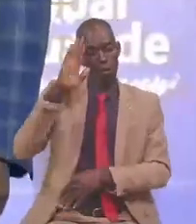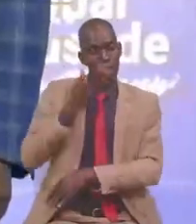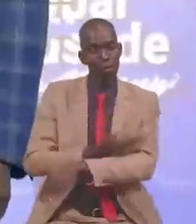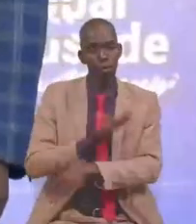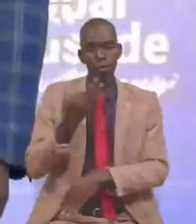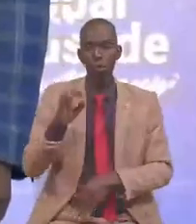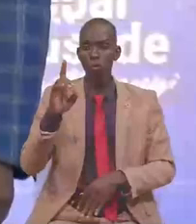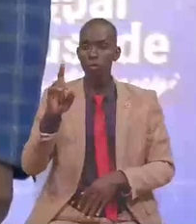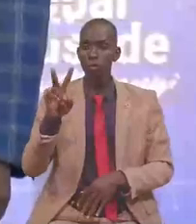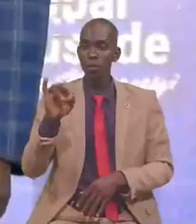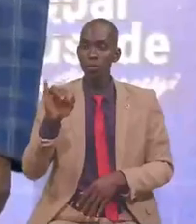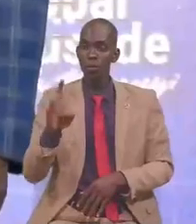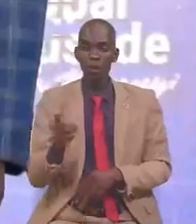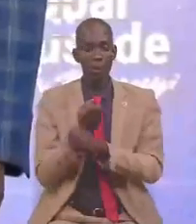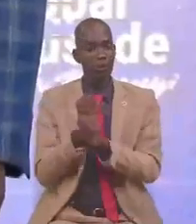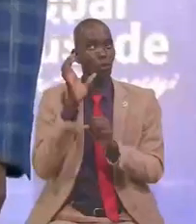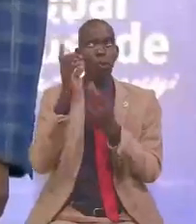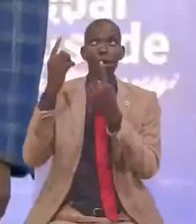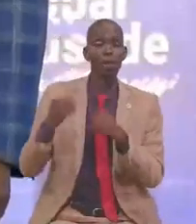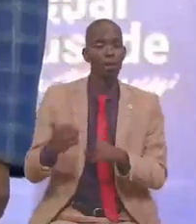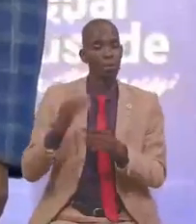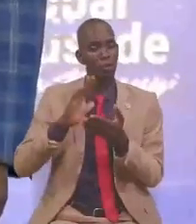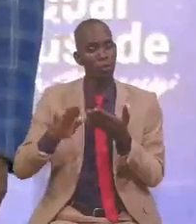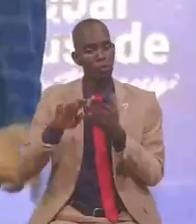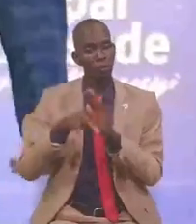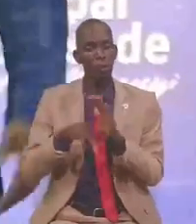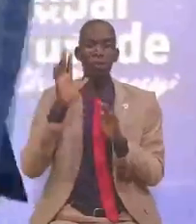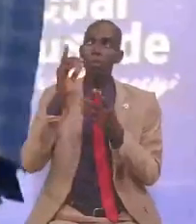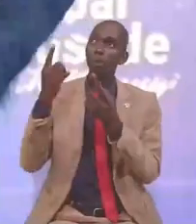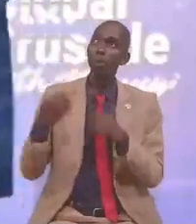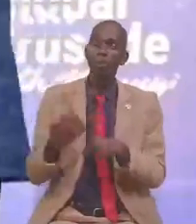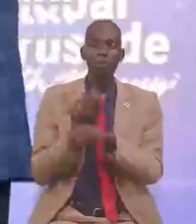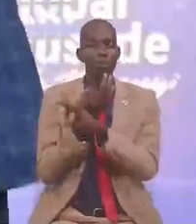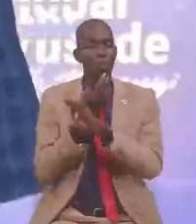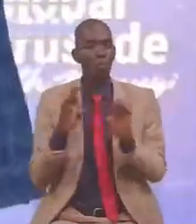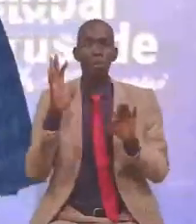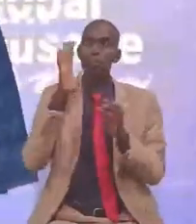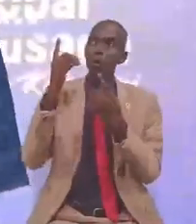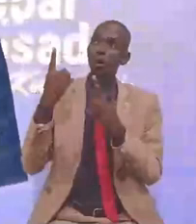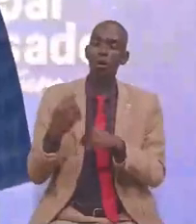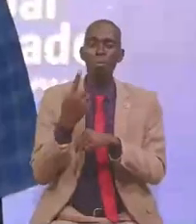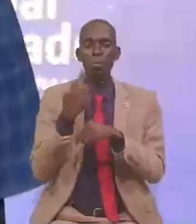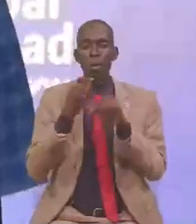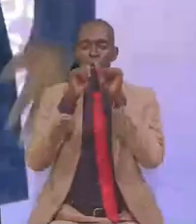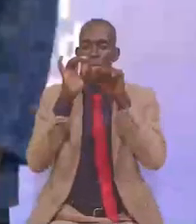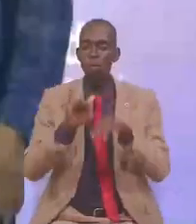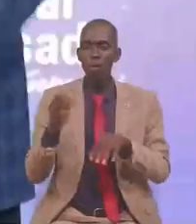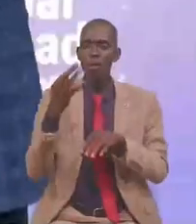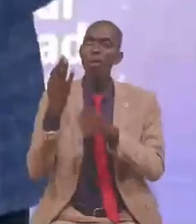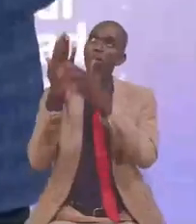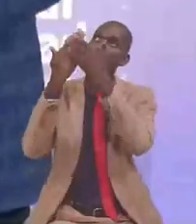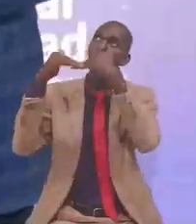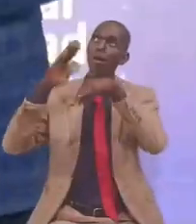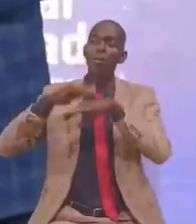viendra, le pardon viendra. La liberté viendra, les bénédictions du ciel